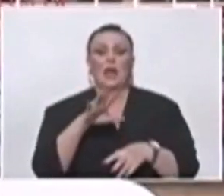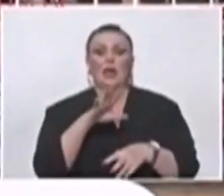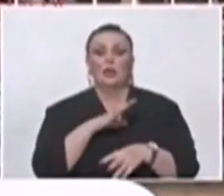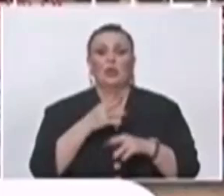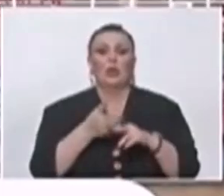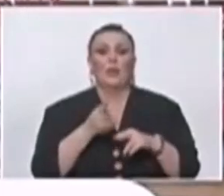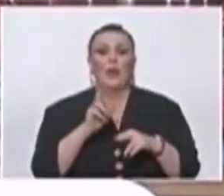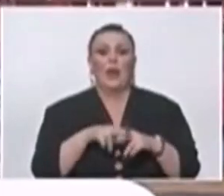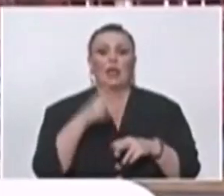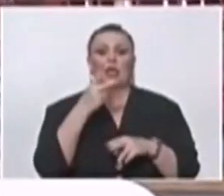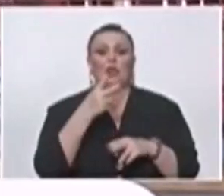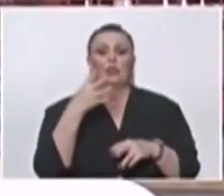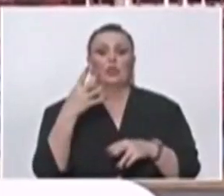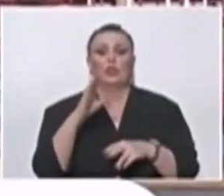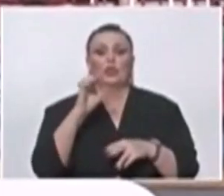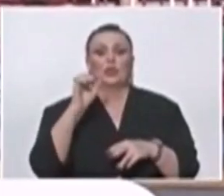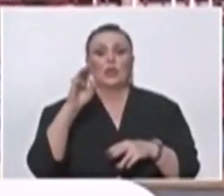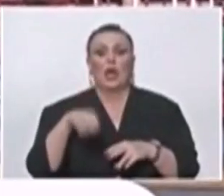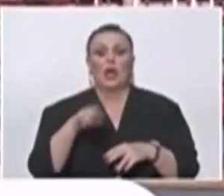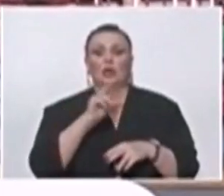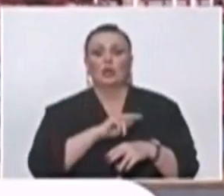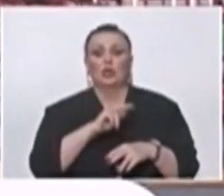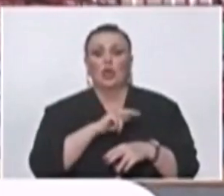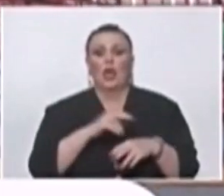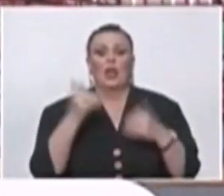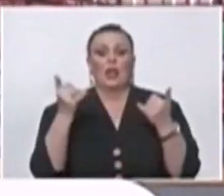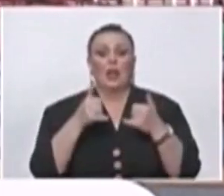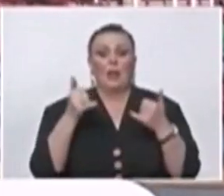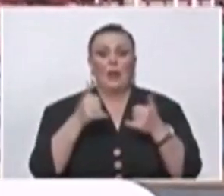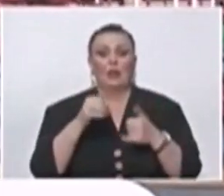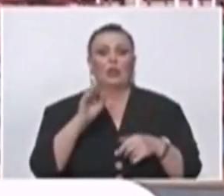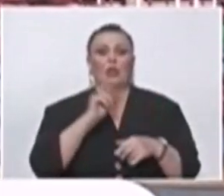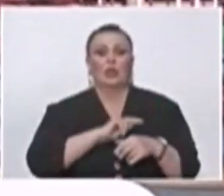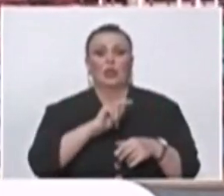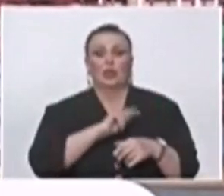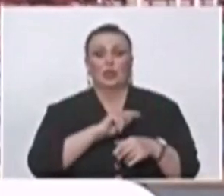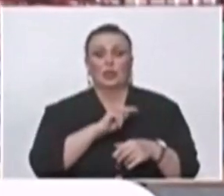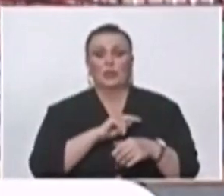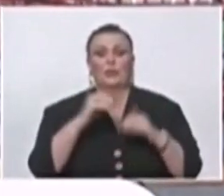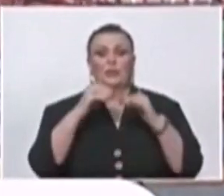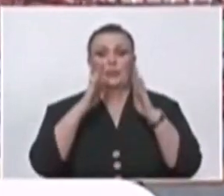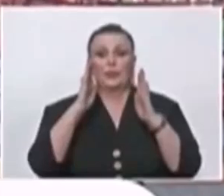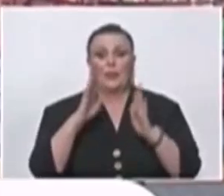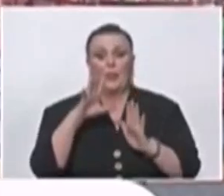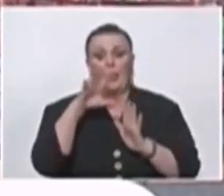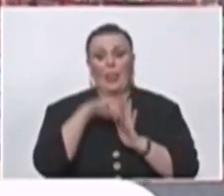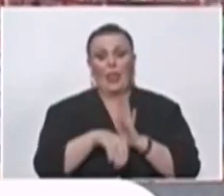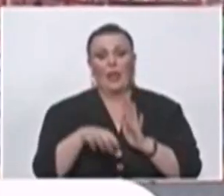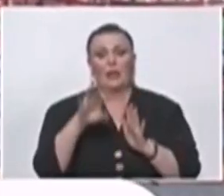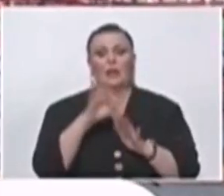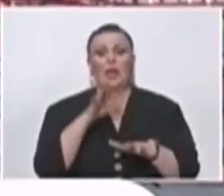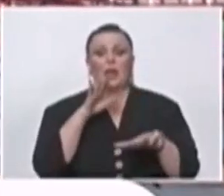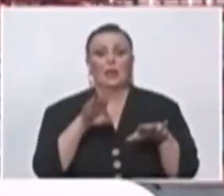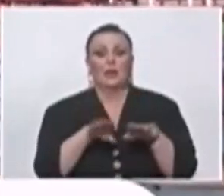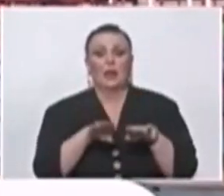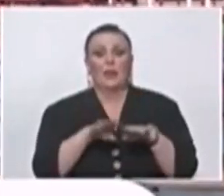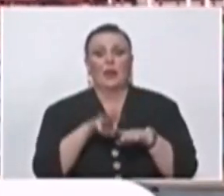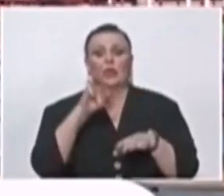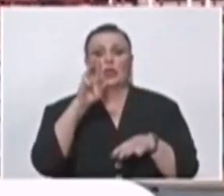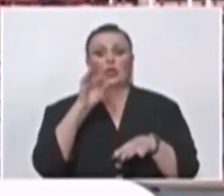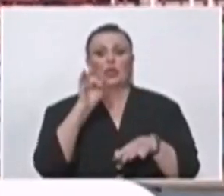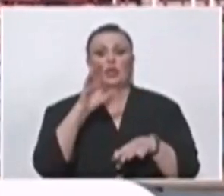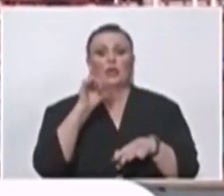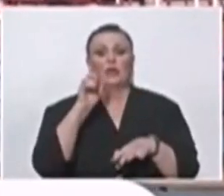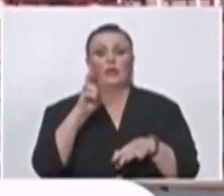ki 24 saat işləyən laboratoriyamız fəaliyyət göstərir idarənin tərkibində. Eyni zamanda Şirvan